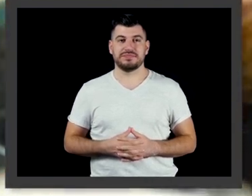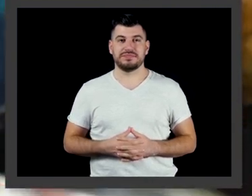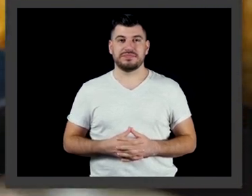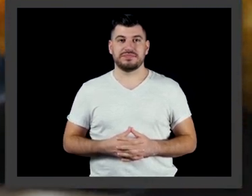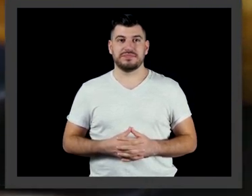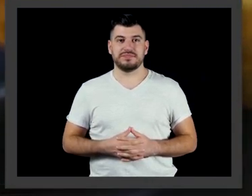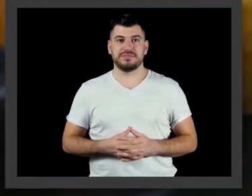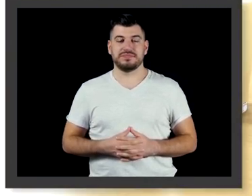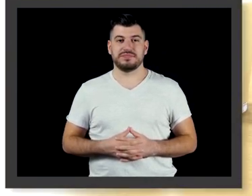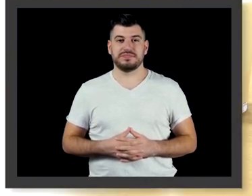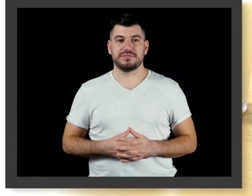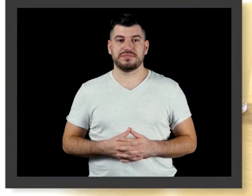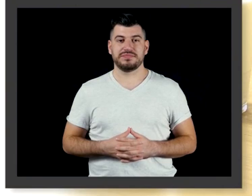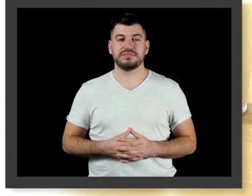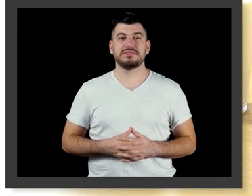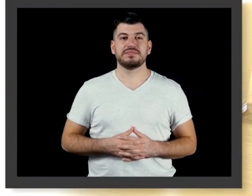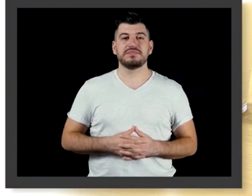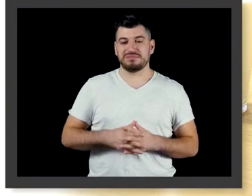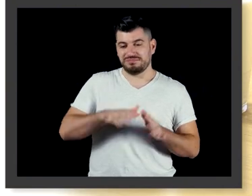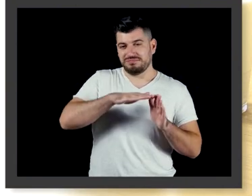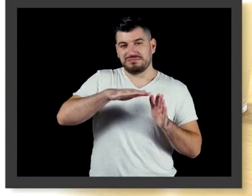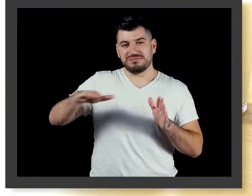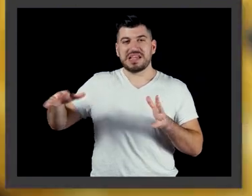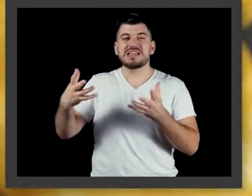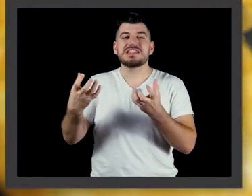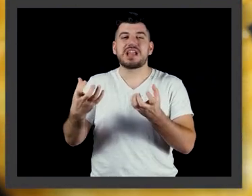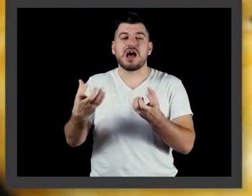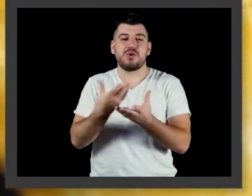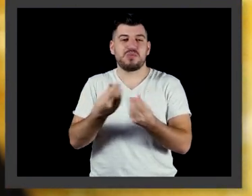Γίνει όλο το φύλλο μου τραγανό, όπως ακριβώς ήθελα να είναι. Ακούτε?